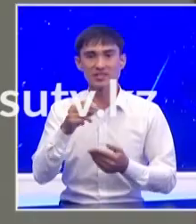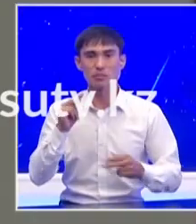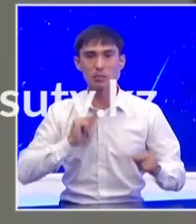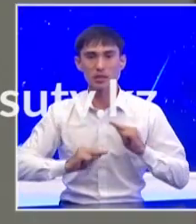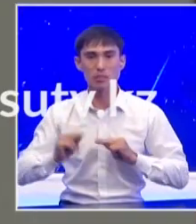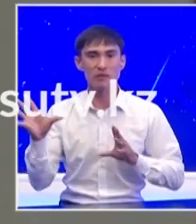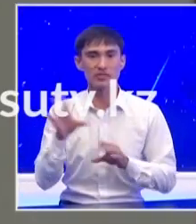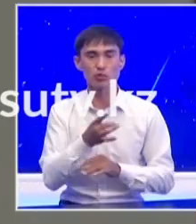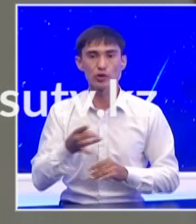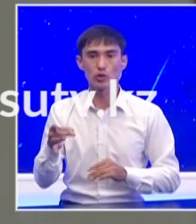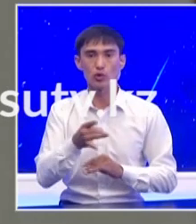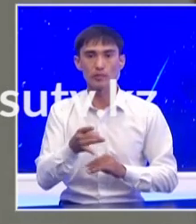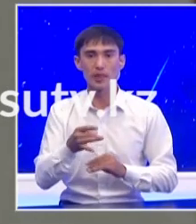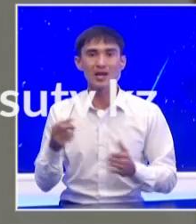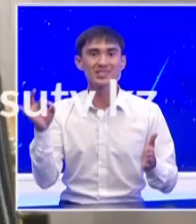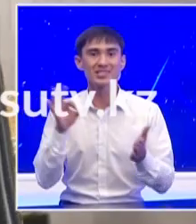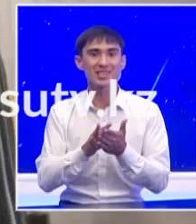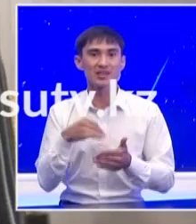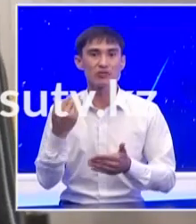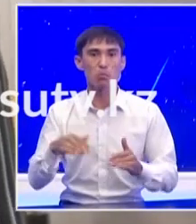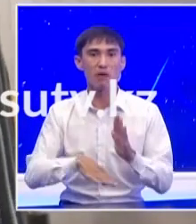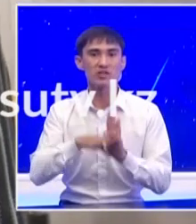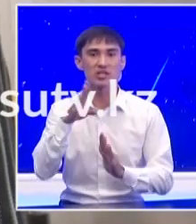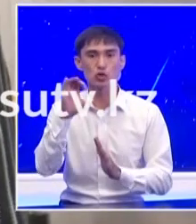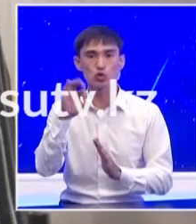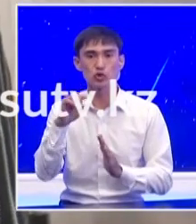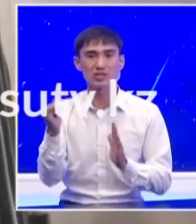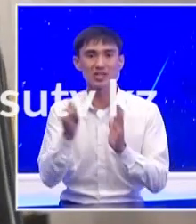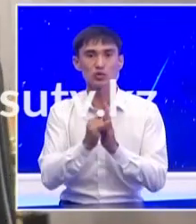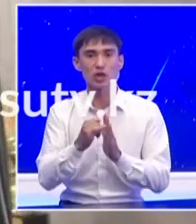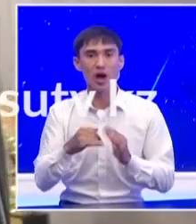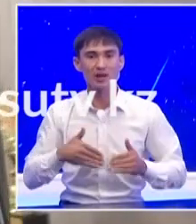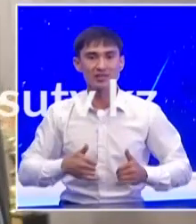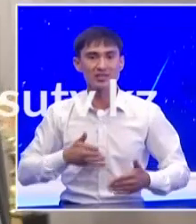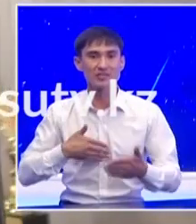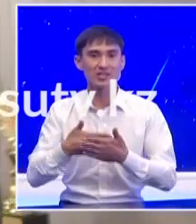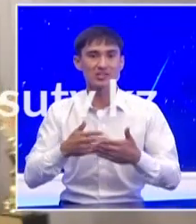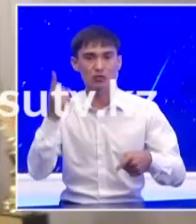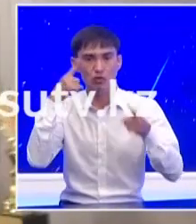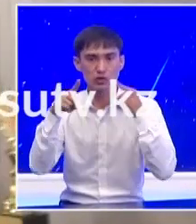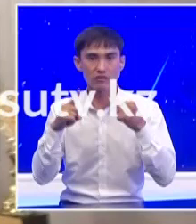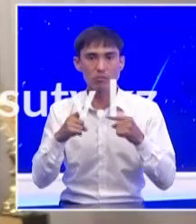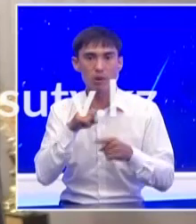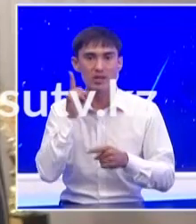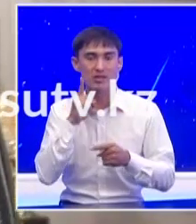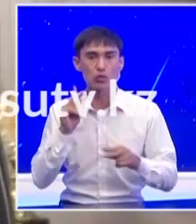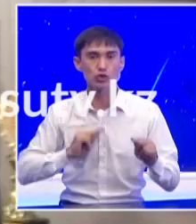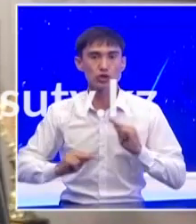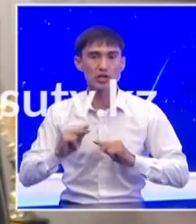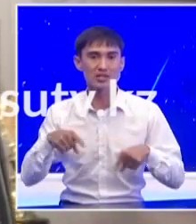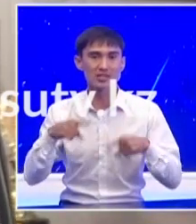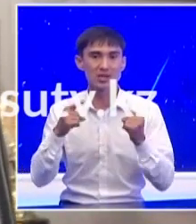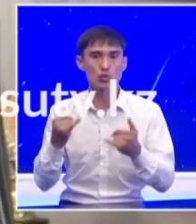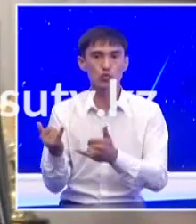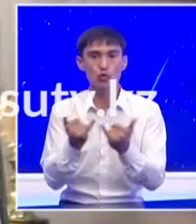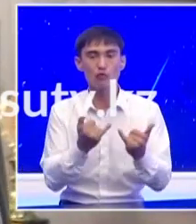преподавателей по всему региону. А целью является повышение социального статуса и активизация творческого потенциала молодых учителей,